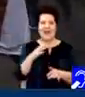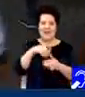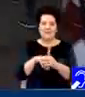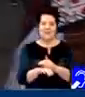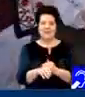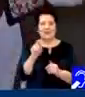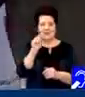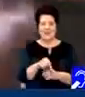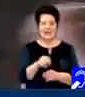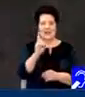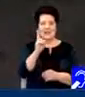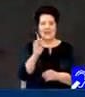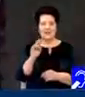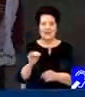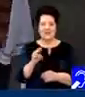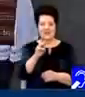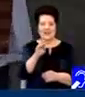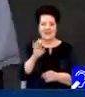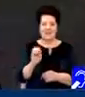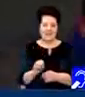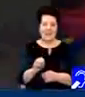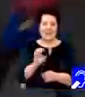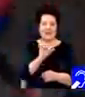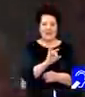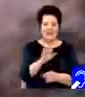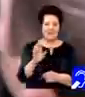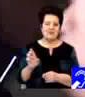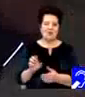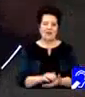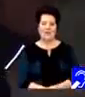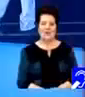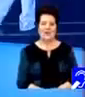de la Cricova. Pentru TVR Moldova, Irina Bejenaru și Cătălin Virschi.